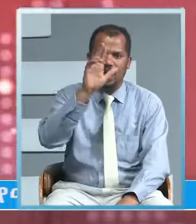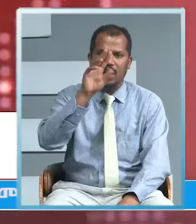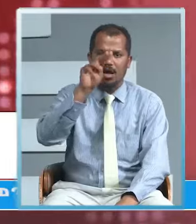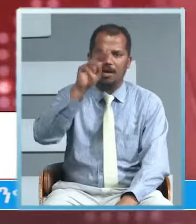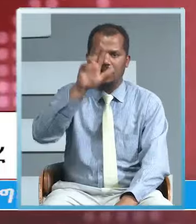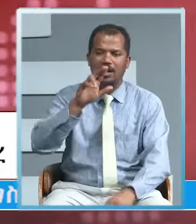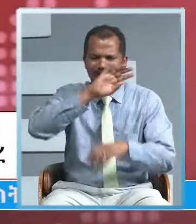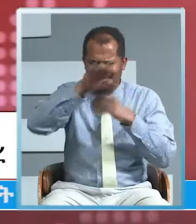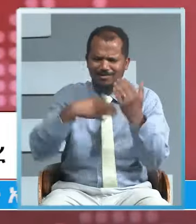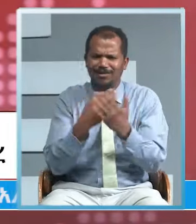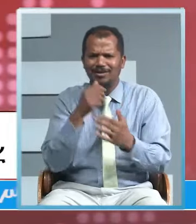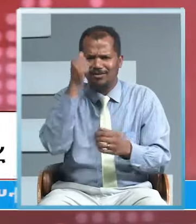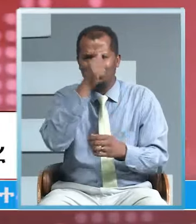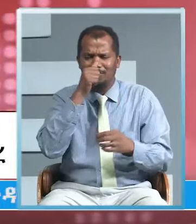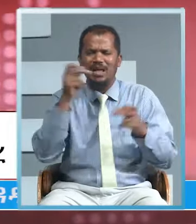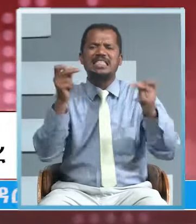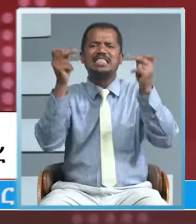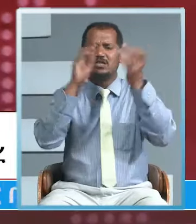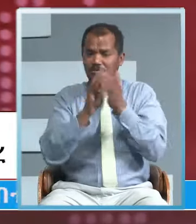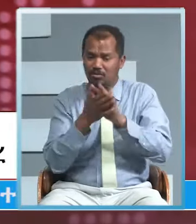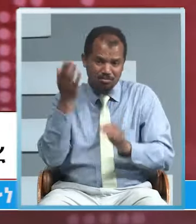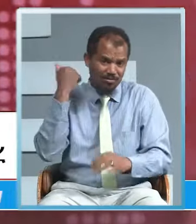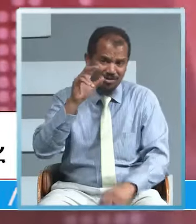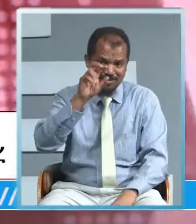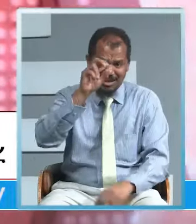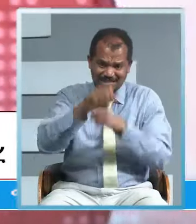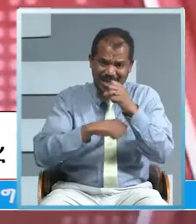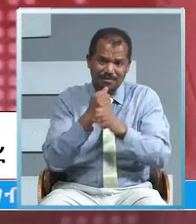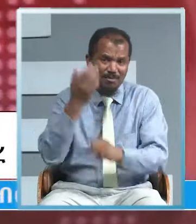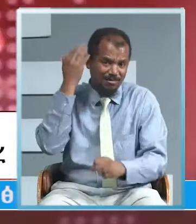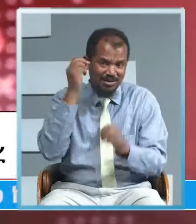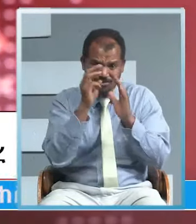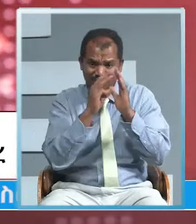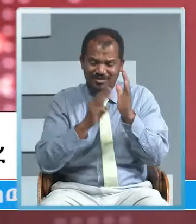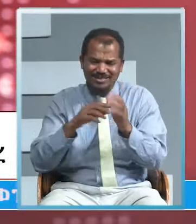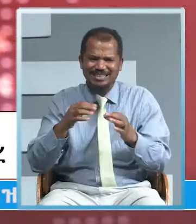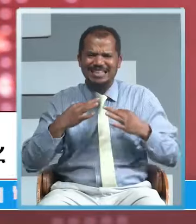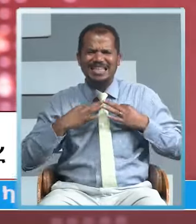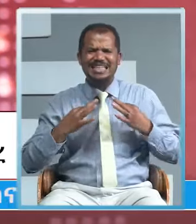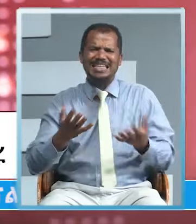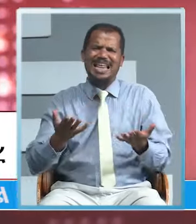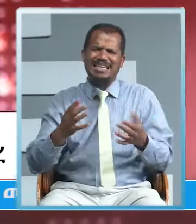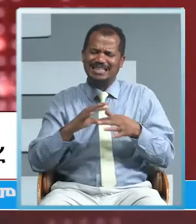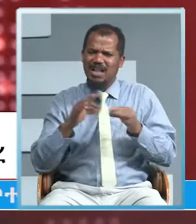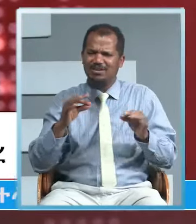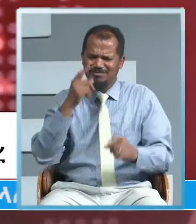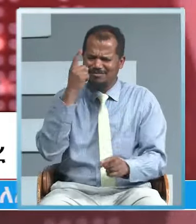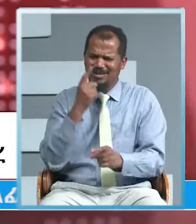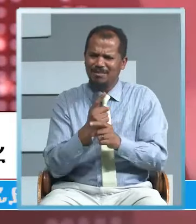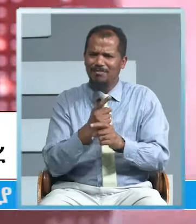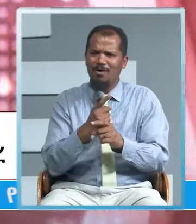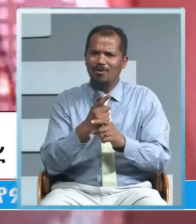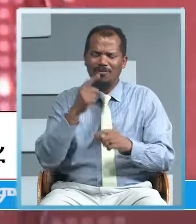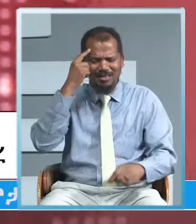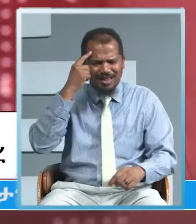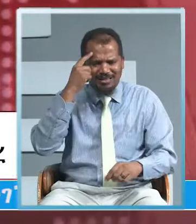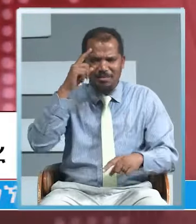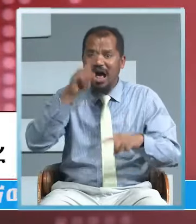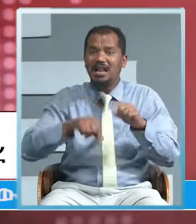የካራማራ ድል የመላ ኢትዮጵያውያን ድል ቢሆንም ባለፉት 30 ዓመታት በነበረው ስርዓት ግዴለሽነት ታሪኩ በሚገባው ልክ